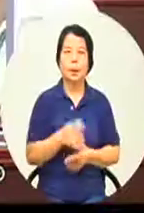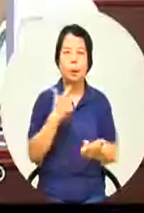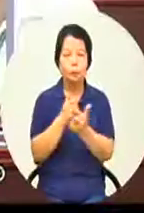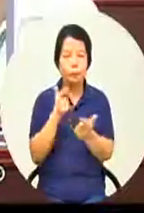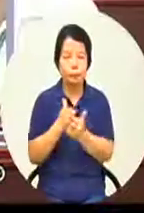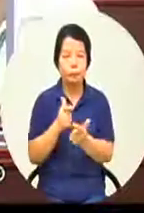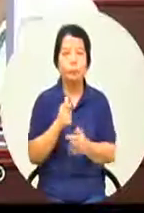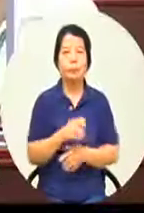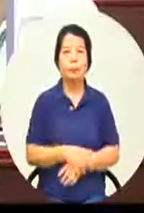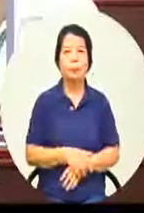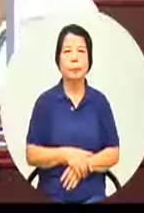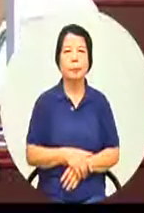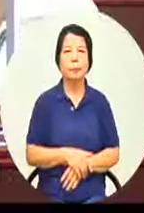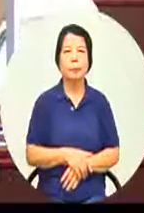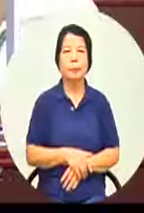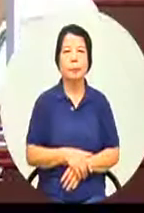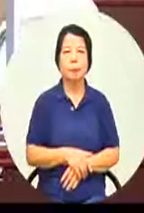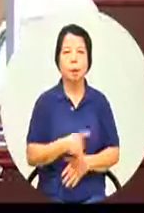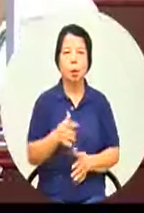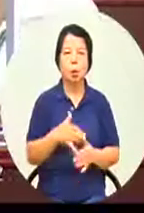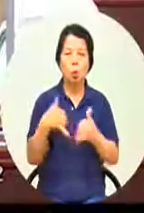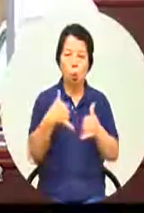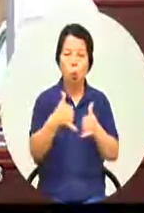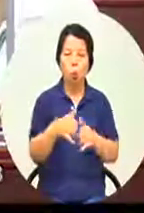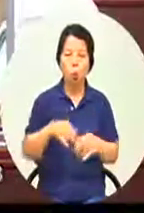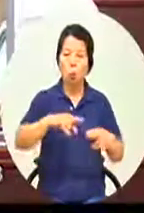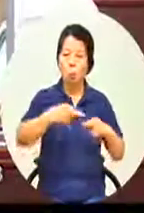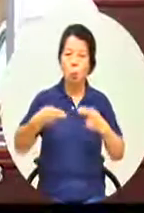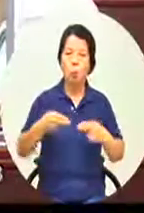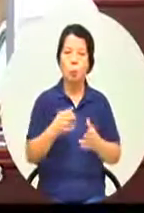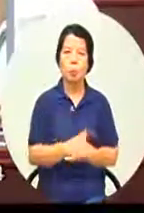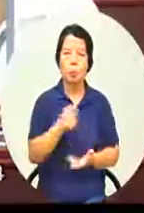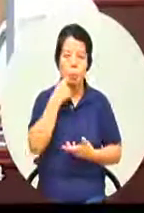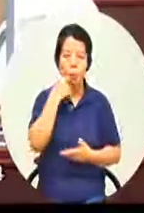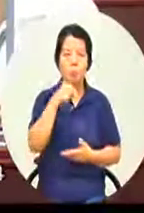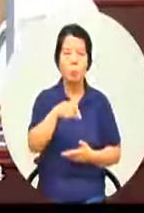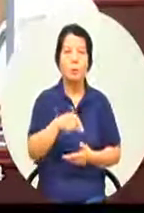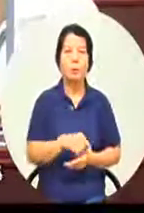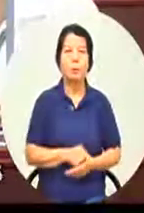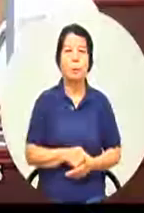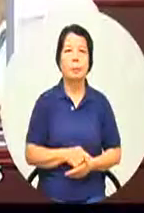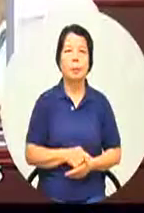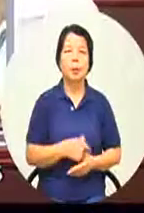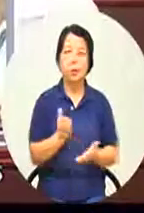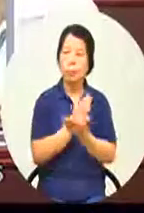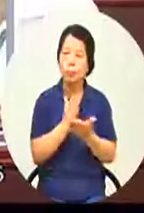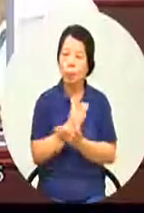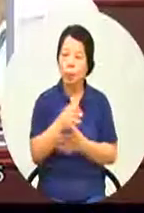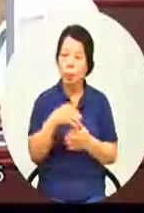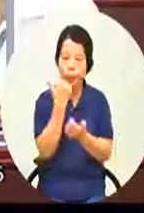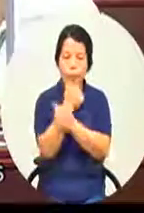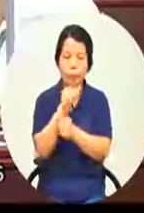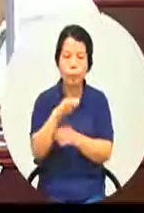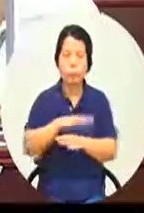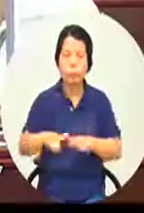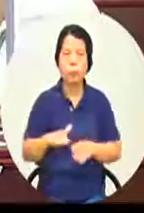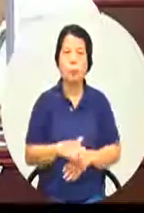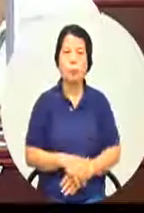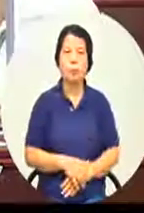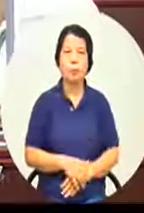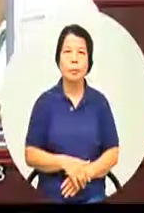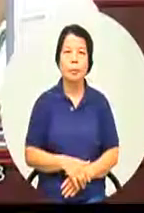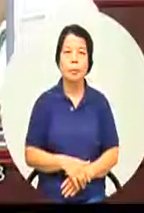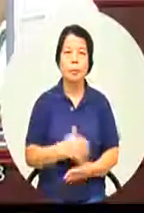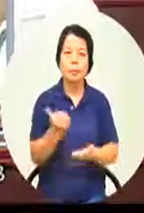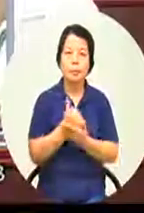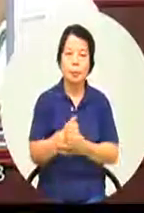的。这样一个原则，我想路线调整我们都愿意来做评估跟考虑，那我们再邀